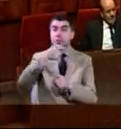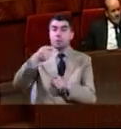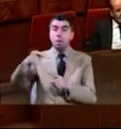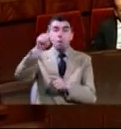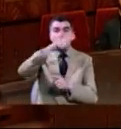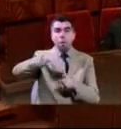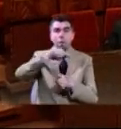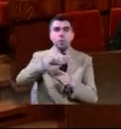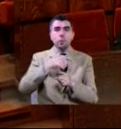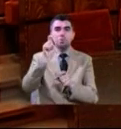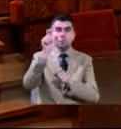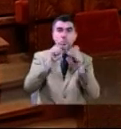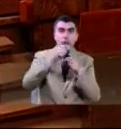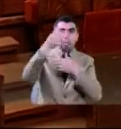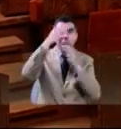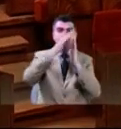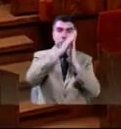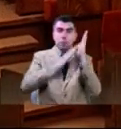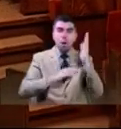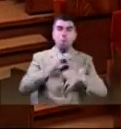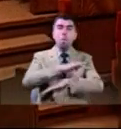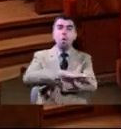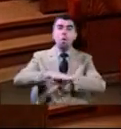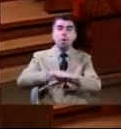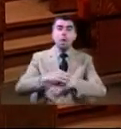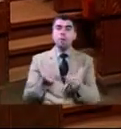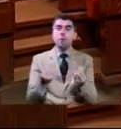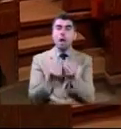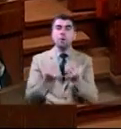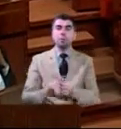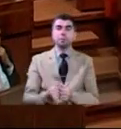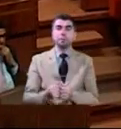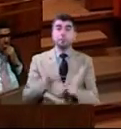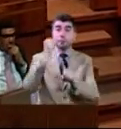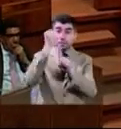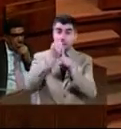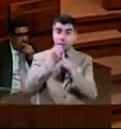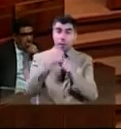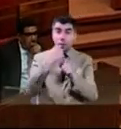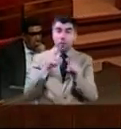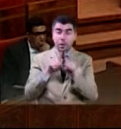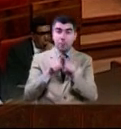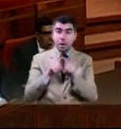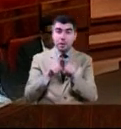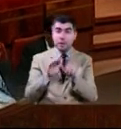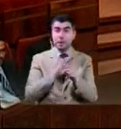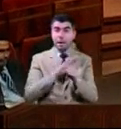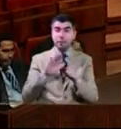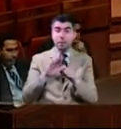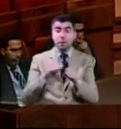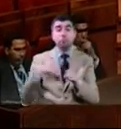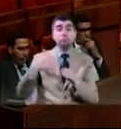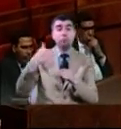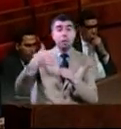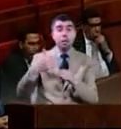الخير ديال المواطنين فيها الخير ديال الموظفين. وكنقول لكم هذا الاصلاح ماشي كافي مازال اصلاح اخر